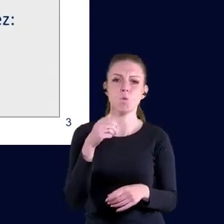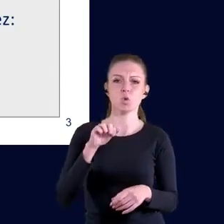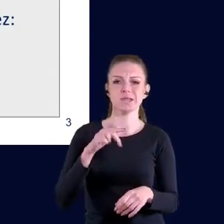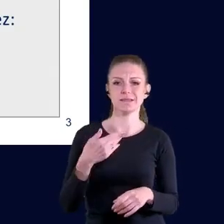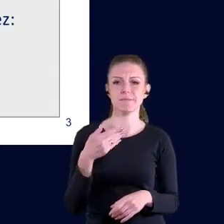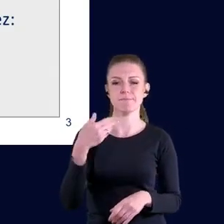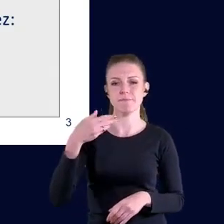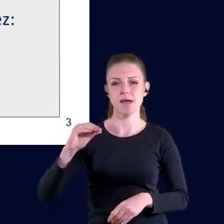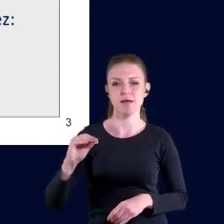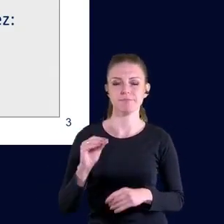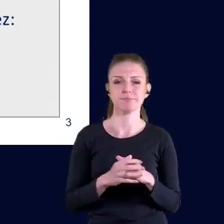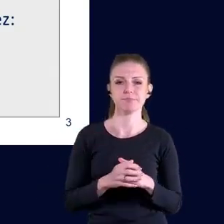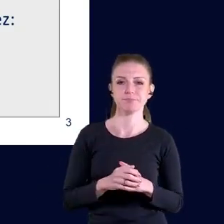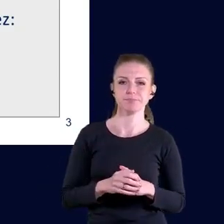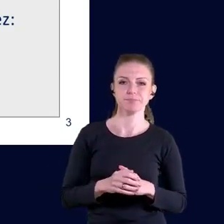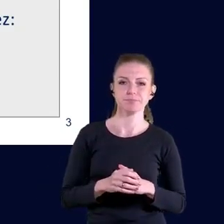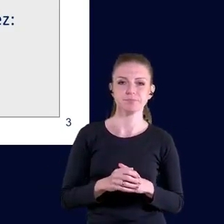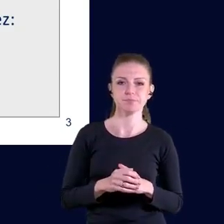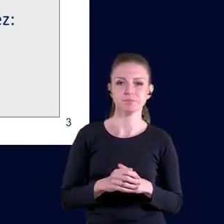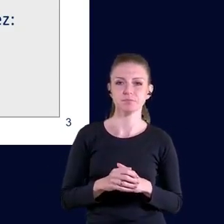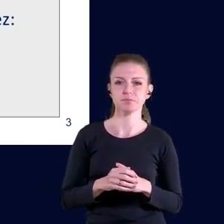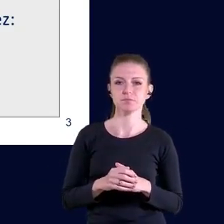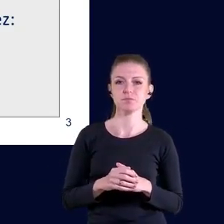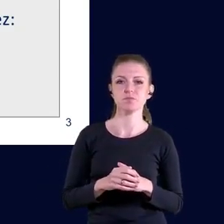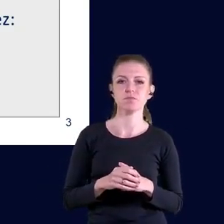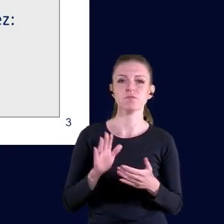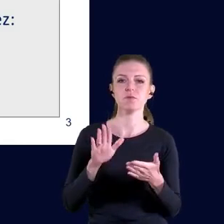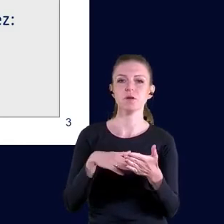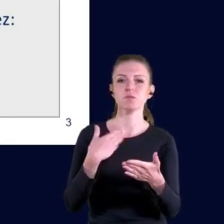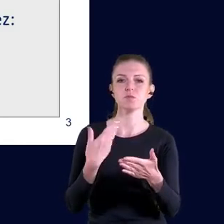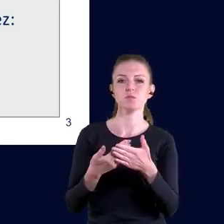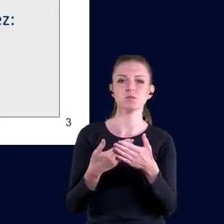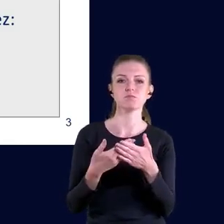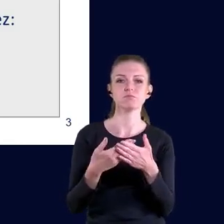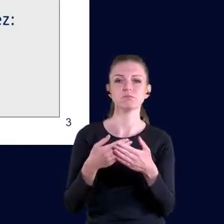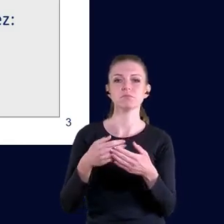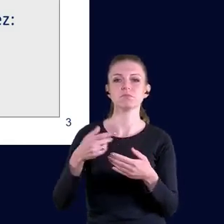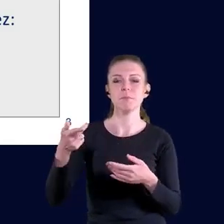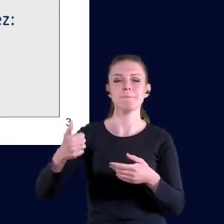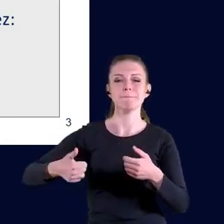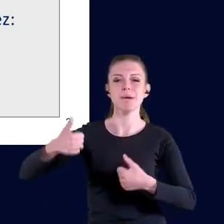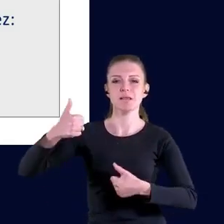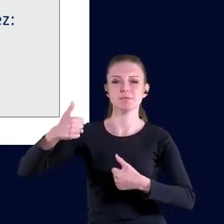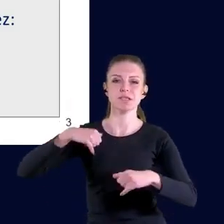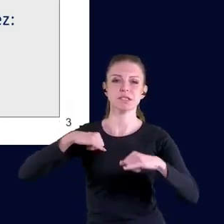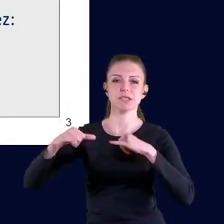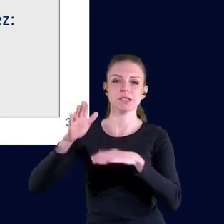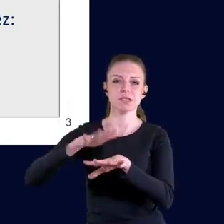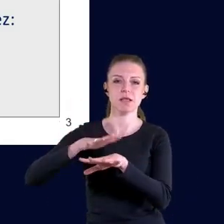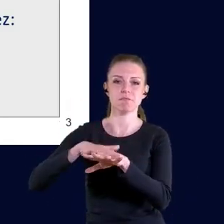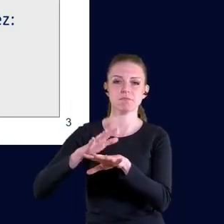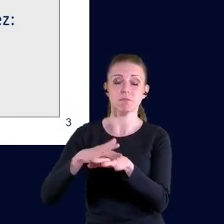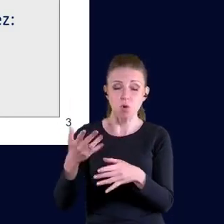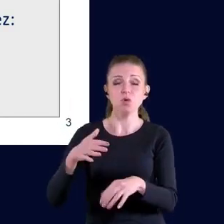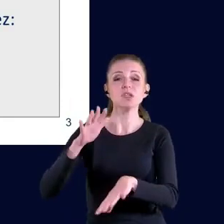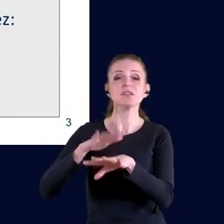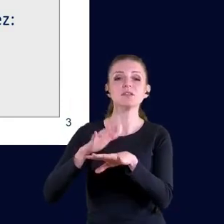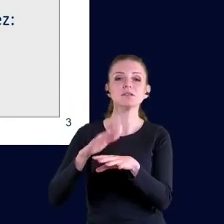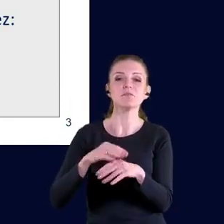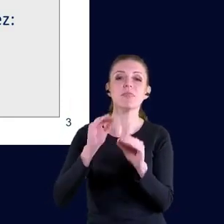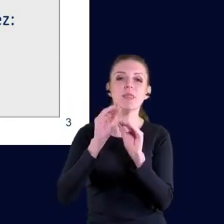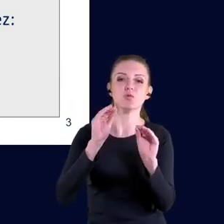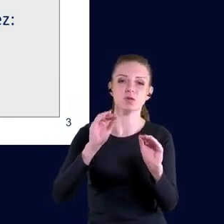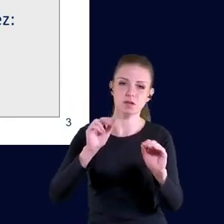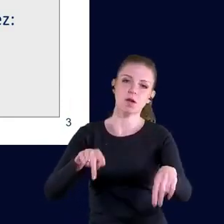m.in na przykład korzystają z elementów czyli z learning Management Systems to są systemy nauczania on-line